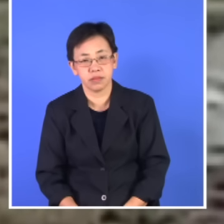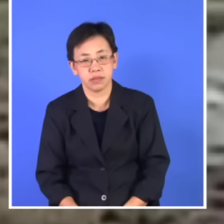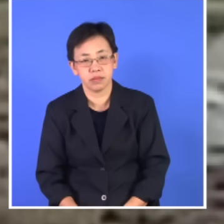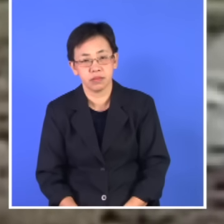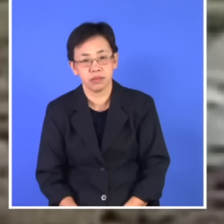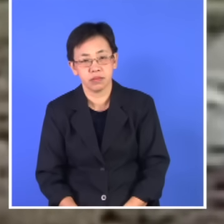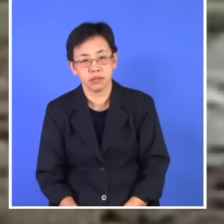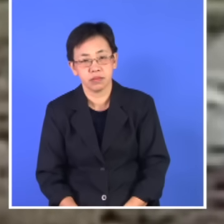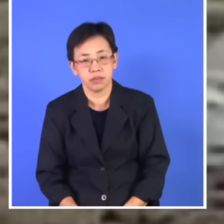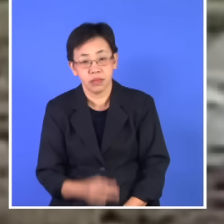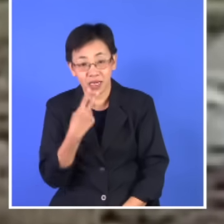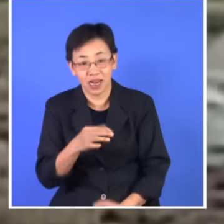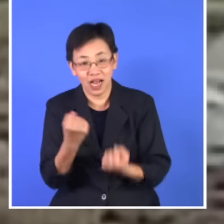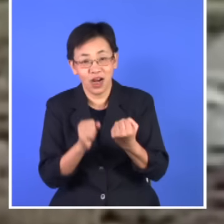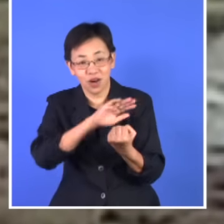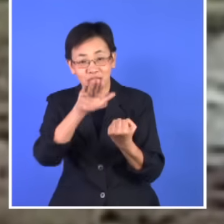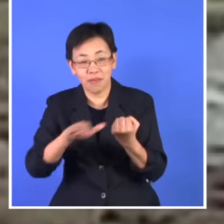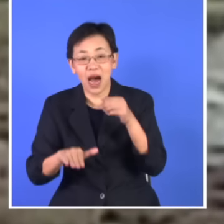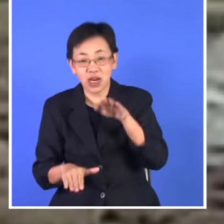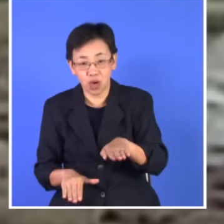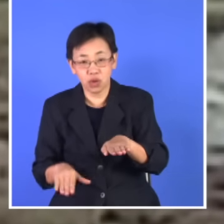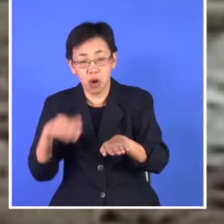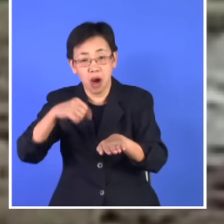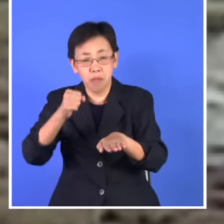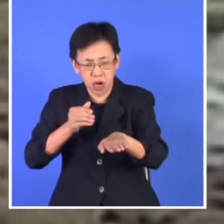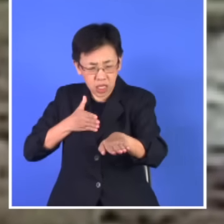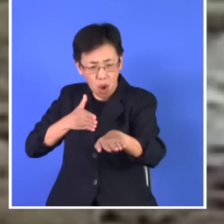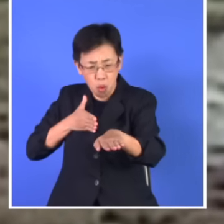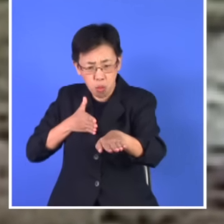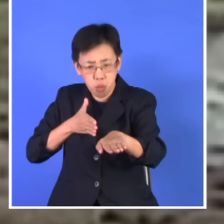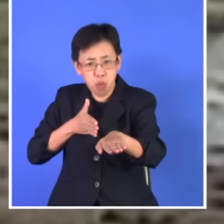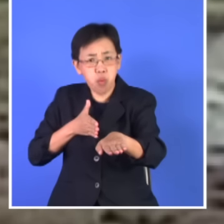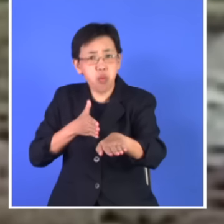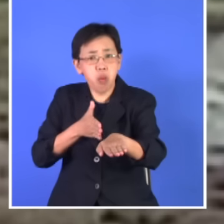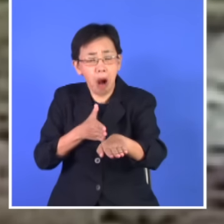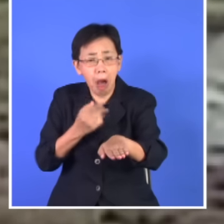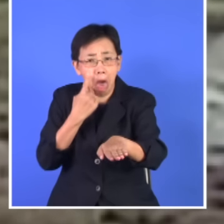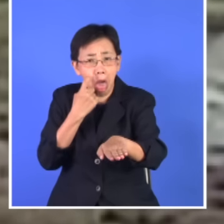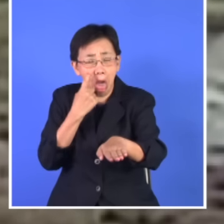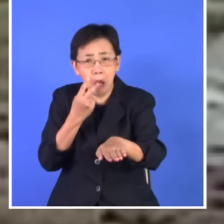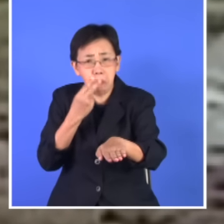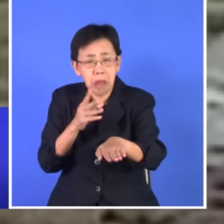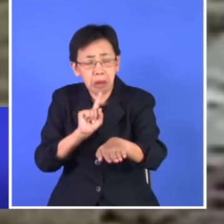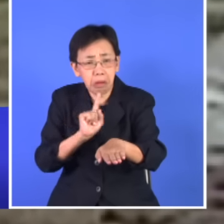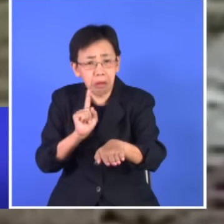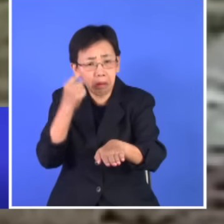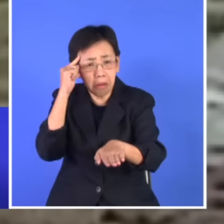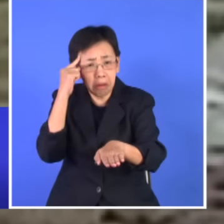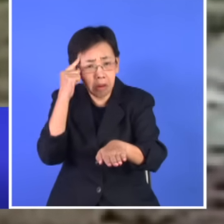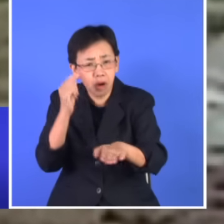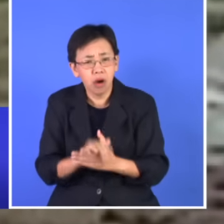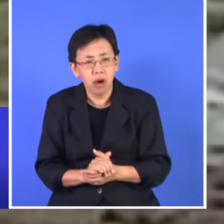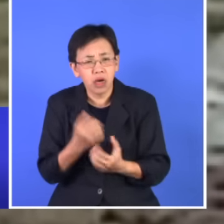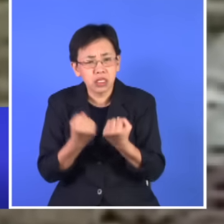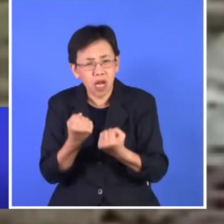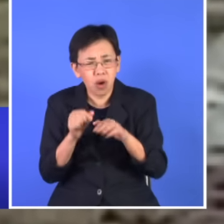แล้วครับมาแล้วฮะซัดเต็มๆเลยอุ๊ยไม่ทราบว่าเป็นเพราะอะไรถึงมองไม่เห็นหรืออย่างไรเอ๊แต่ว่ารถคันนั้นทำไมมันช้าจังเลย